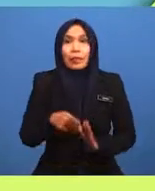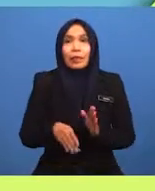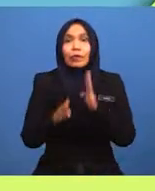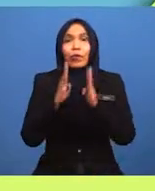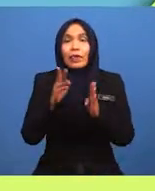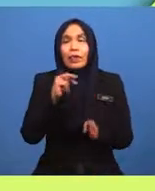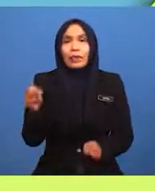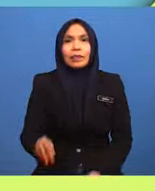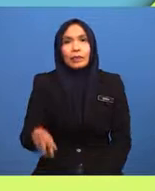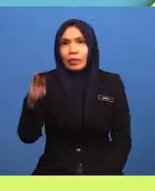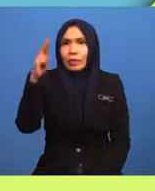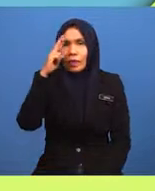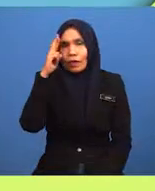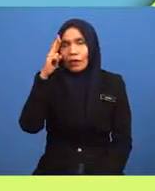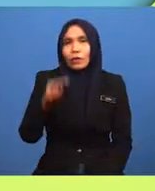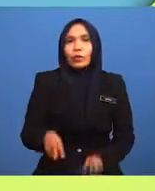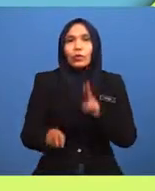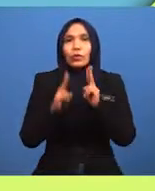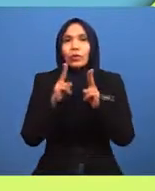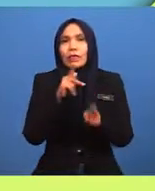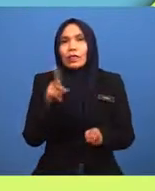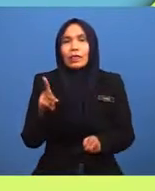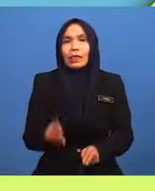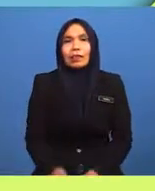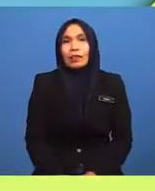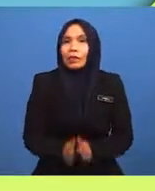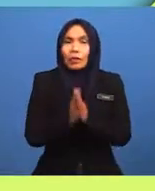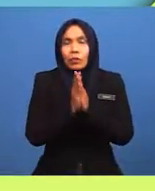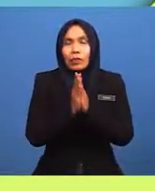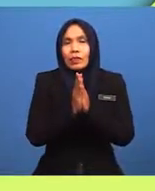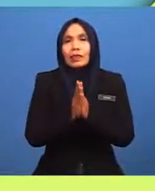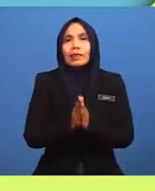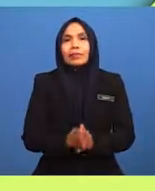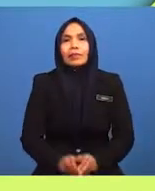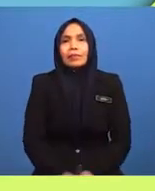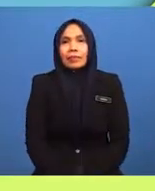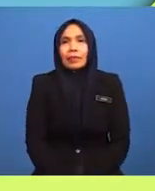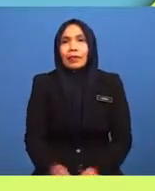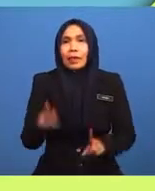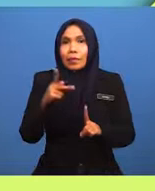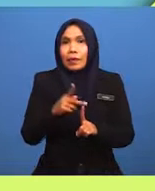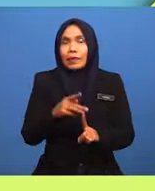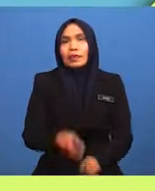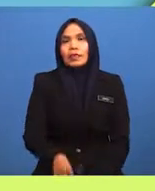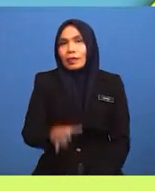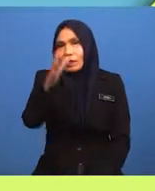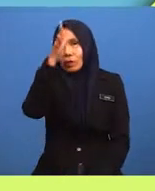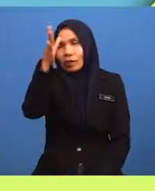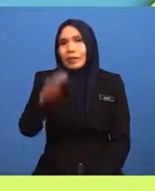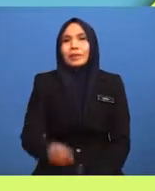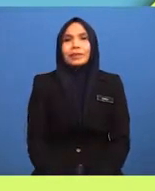wanakam kepada datuknya dalam bahasa Tamil. Wanakam, Tata. Wanakam, Raju.